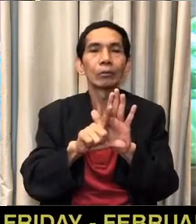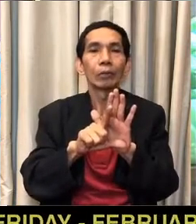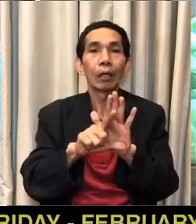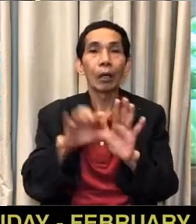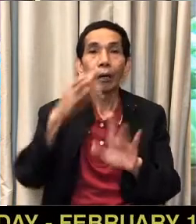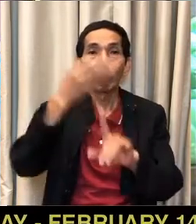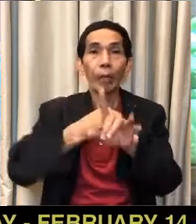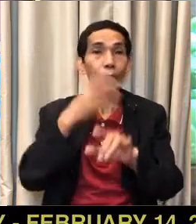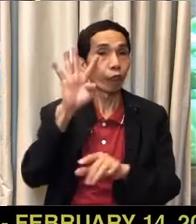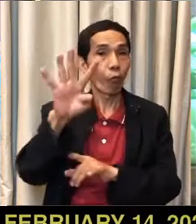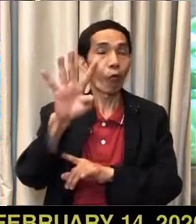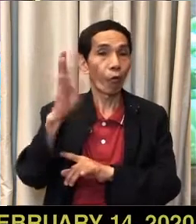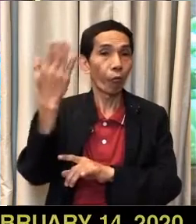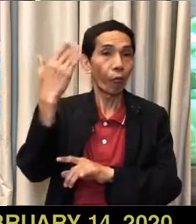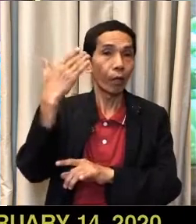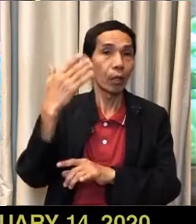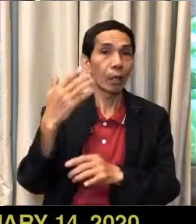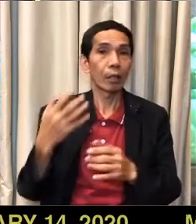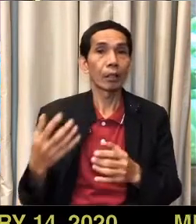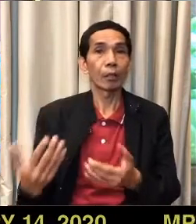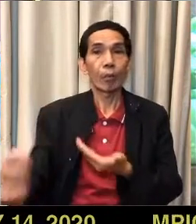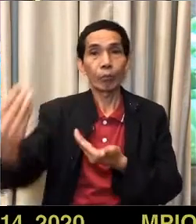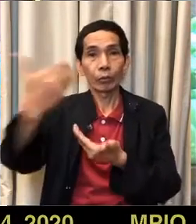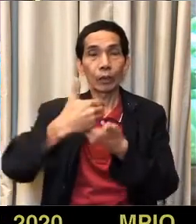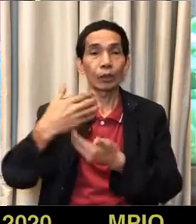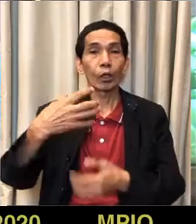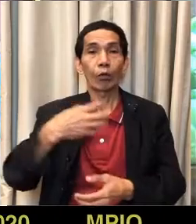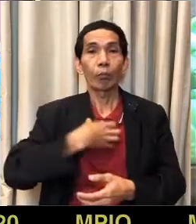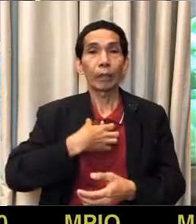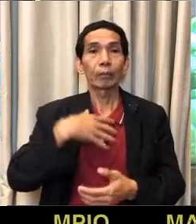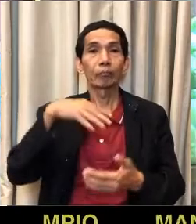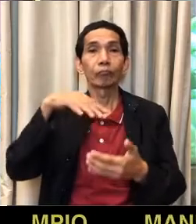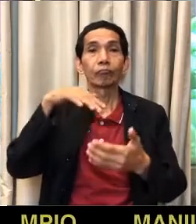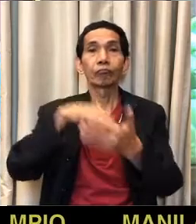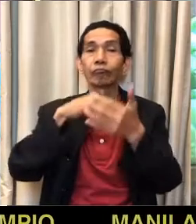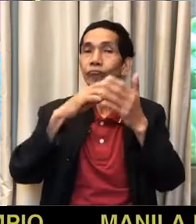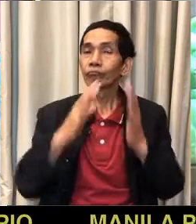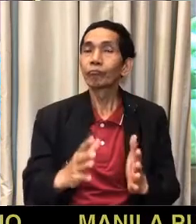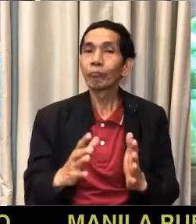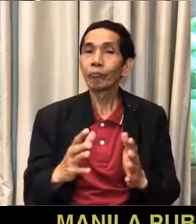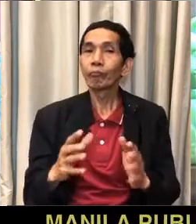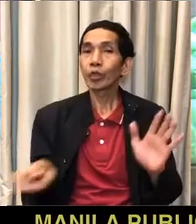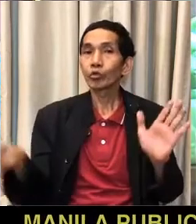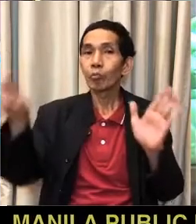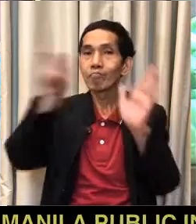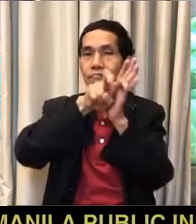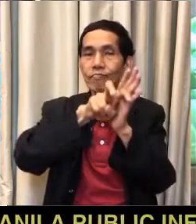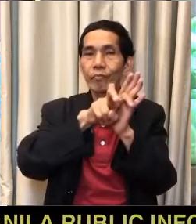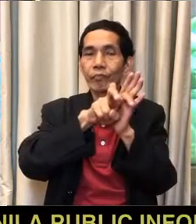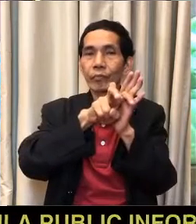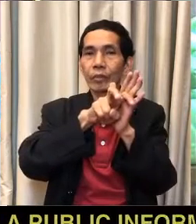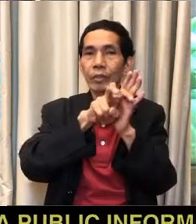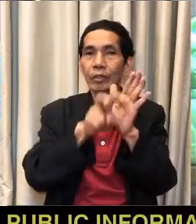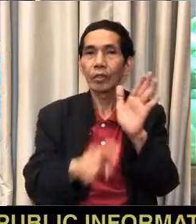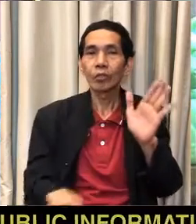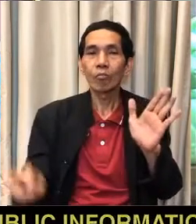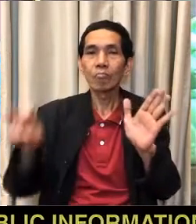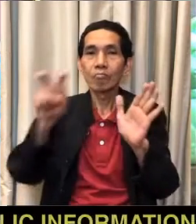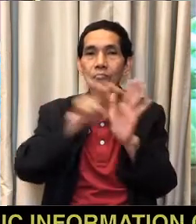Noong February 4, may pumunta sa atin. Siya po ay sumakay. Saan na ba yung sulat